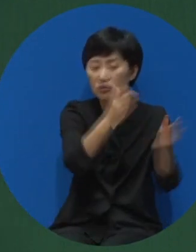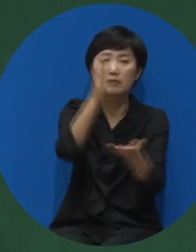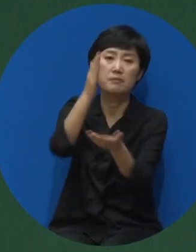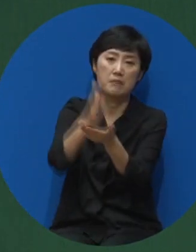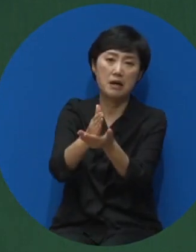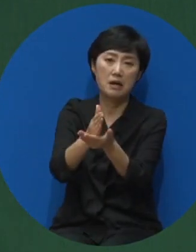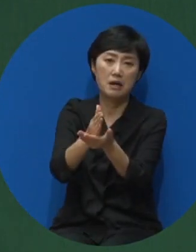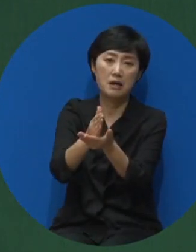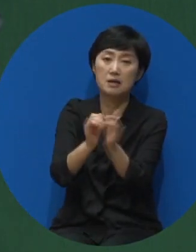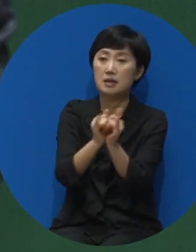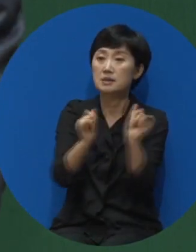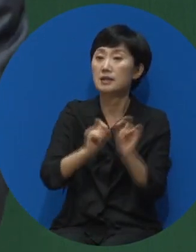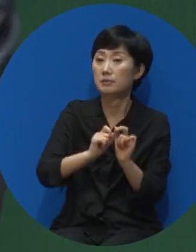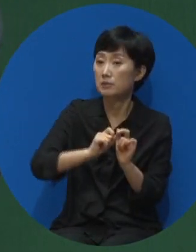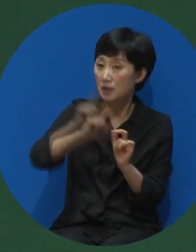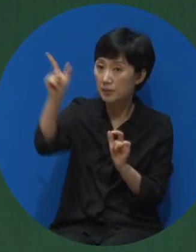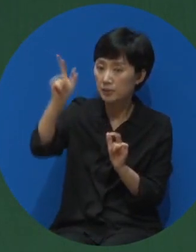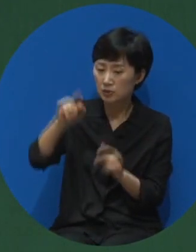피합니다.